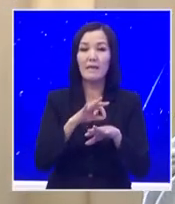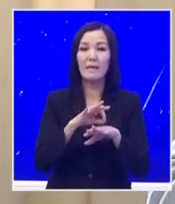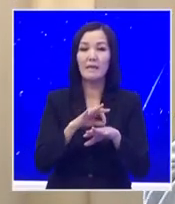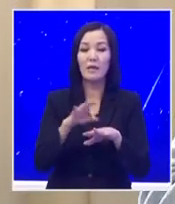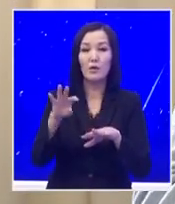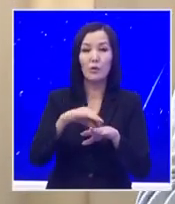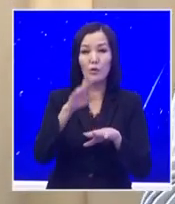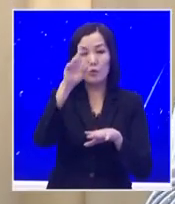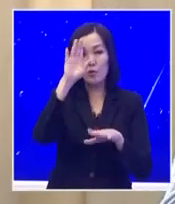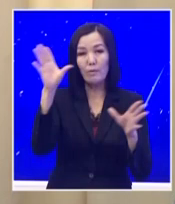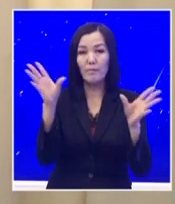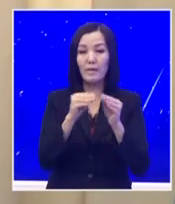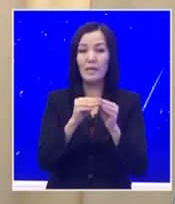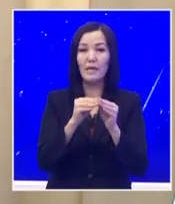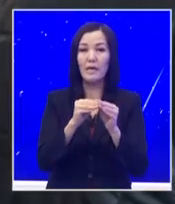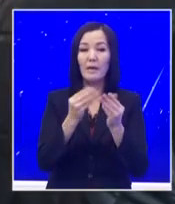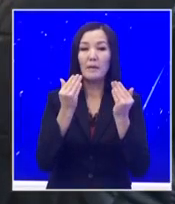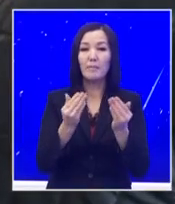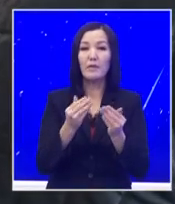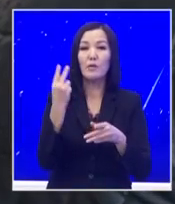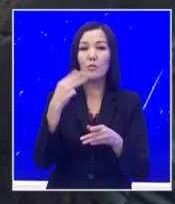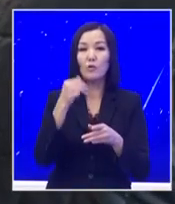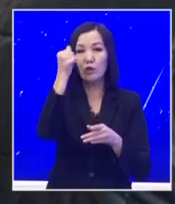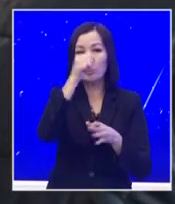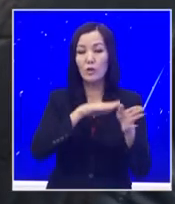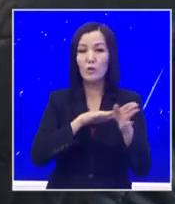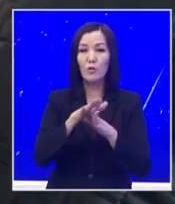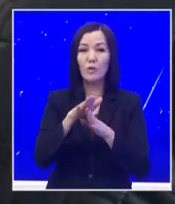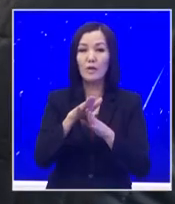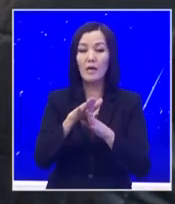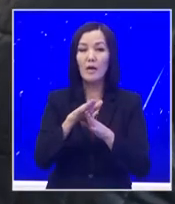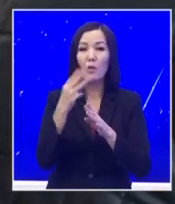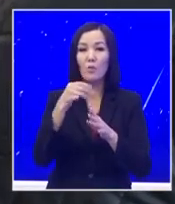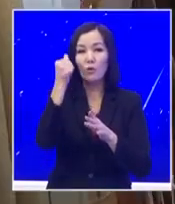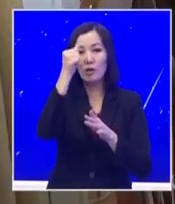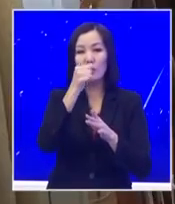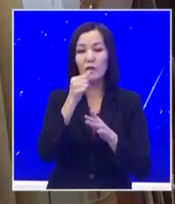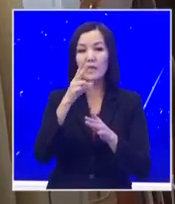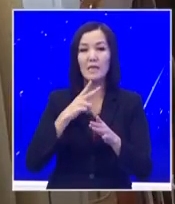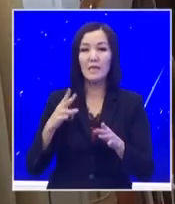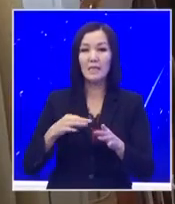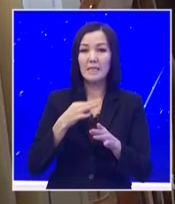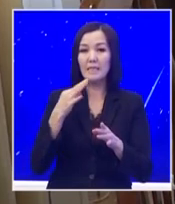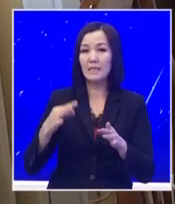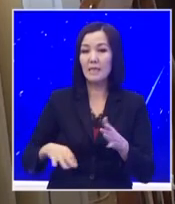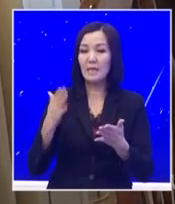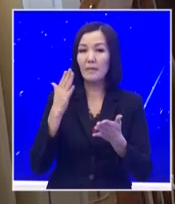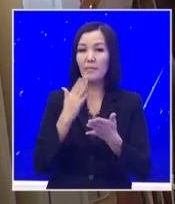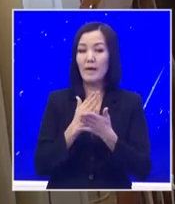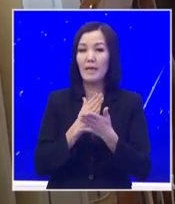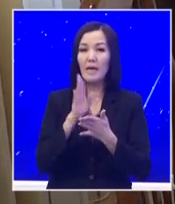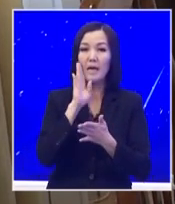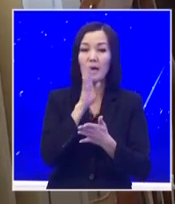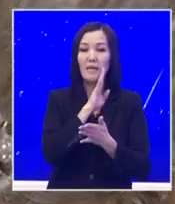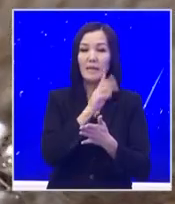Жолдасы Марат екеуінің отасқандарына тура биыл 30 жыл. Осынау мағыналы ғұмырда ұл мен қыз өсіріп отыр. Ұрпағы да ана жолын